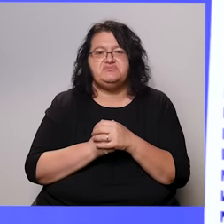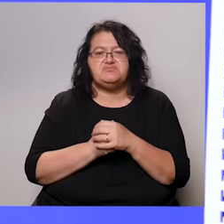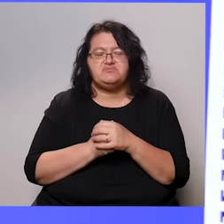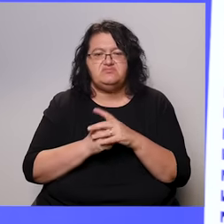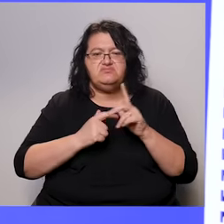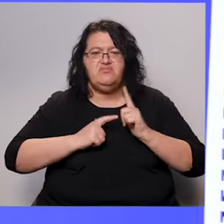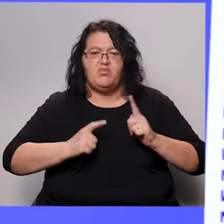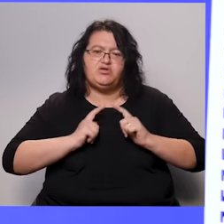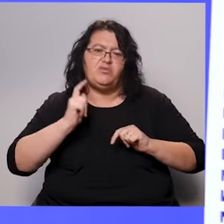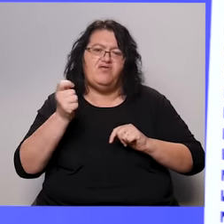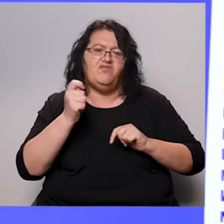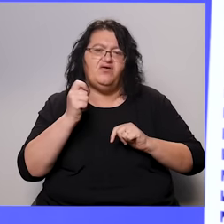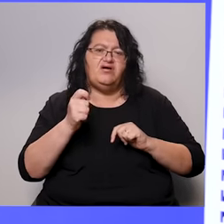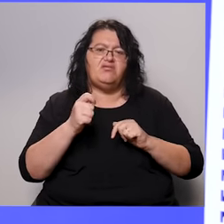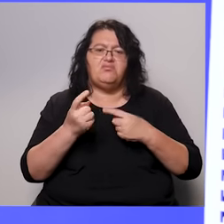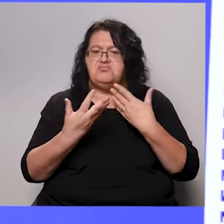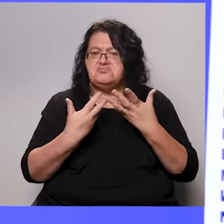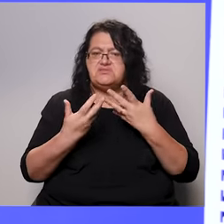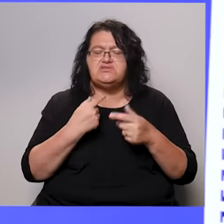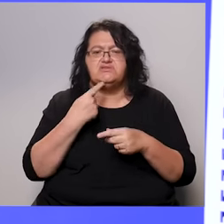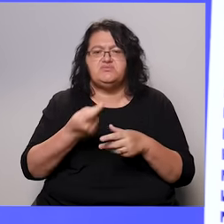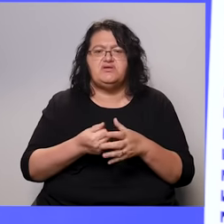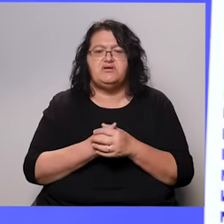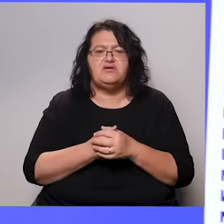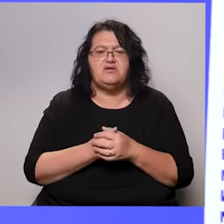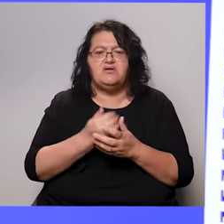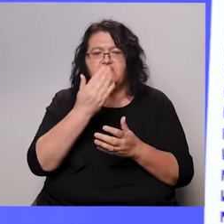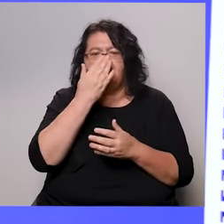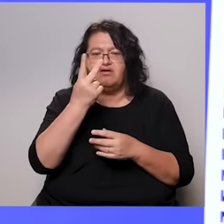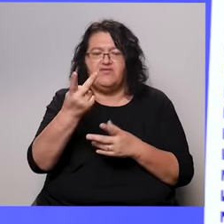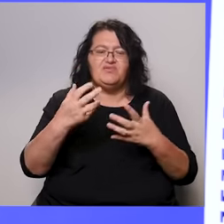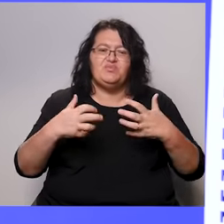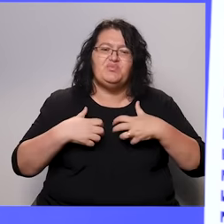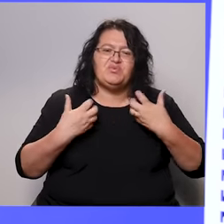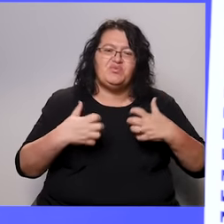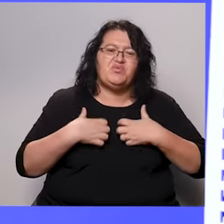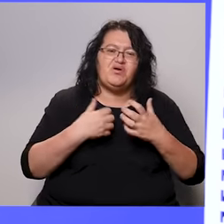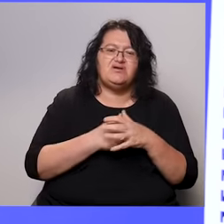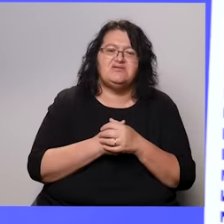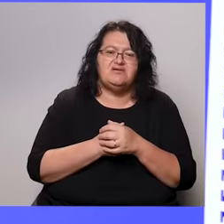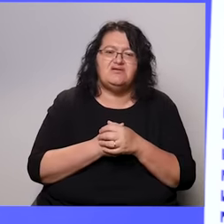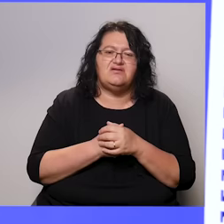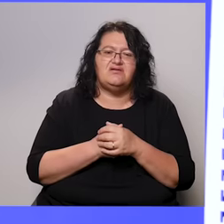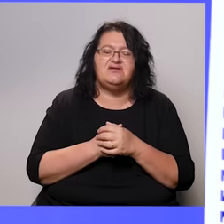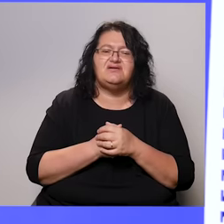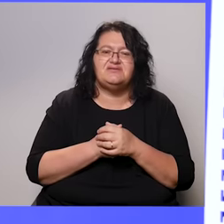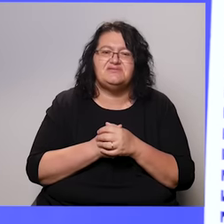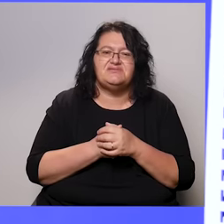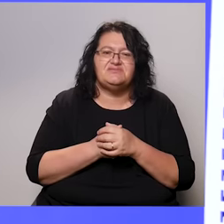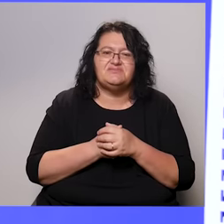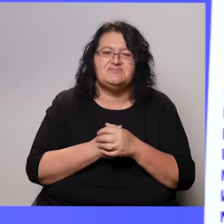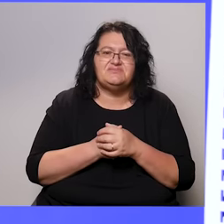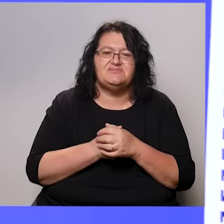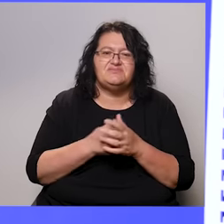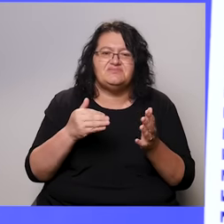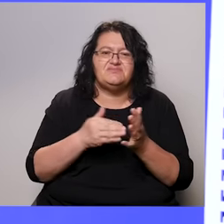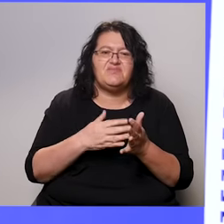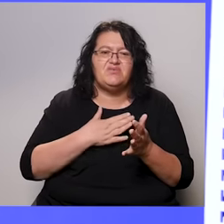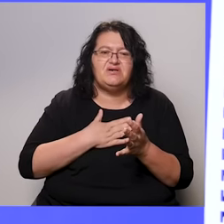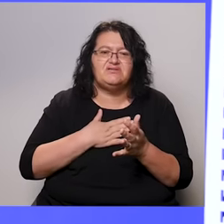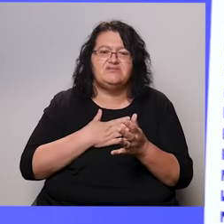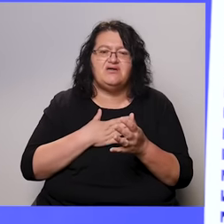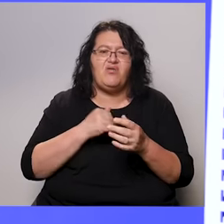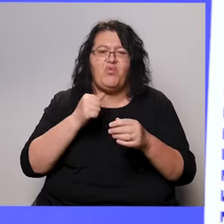Am așteptat-o afară, a ieșit după consult și zice, parcă o văd, ea bucuroasă, zice, trebuie să am o